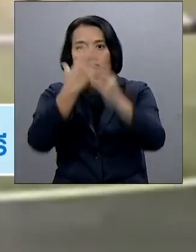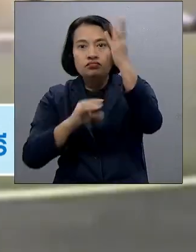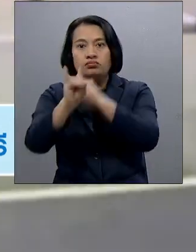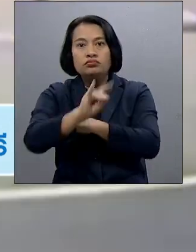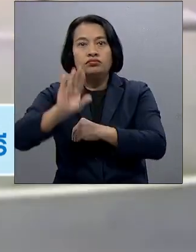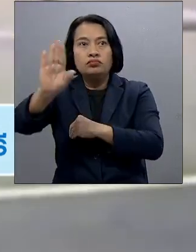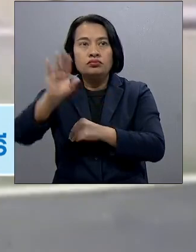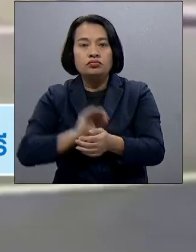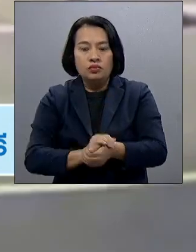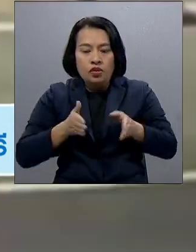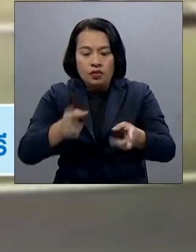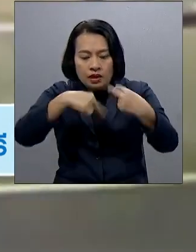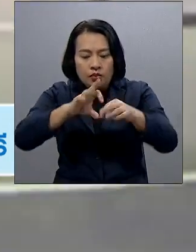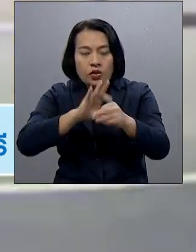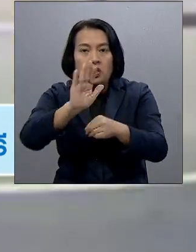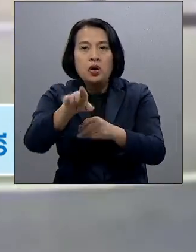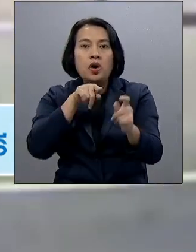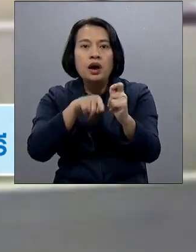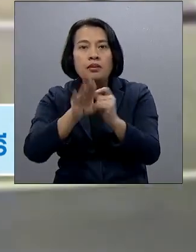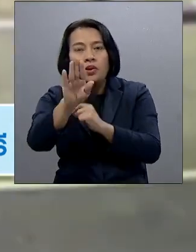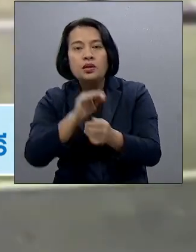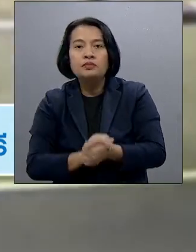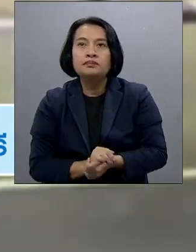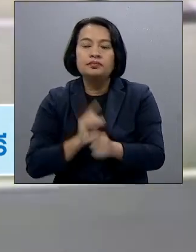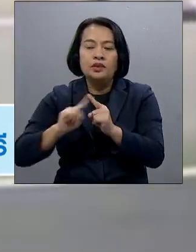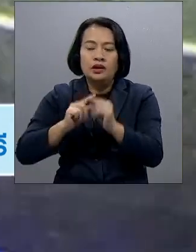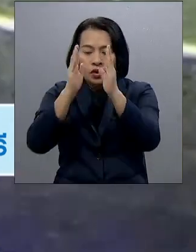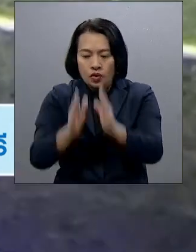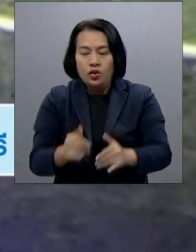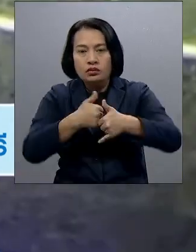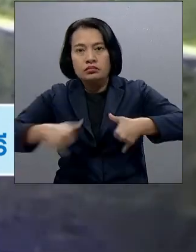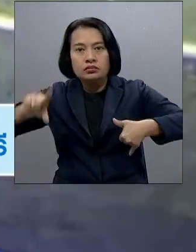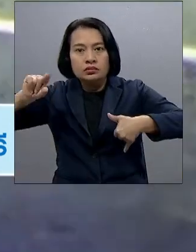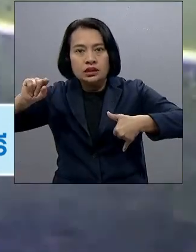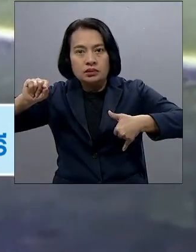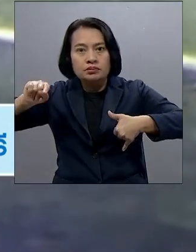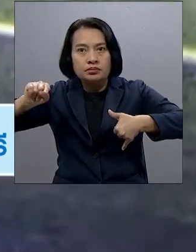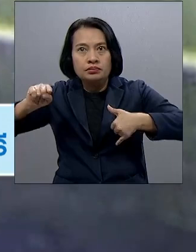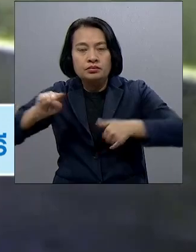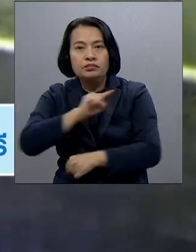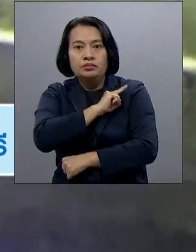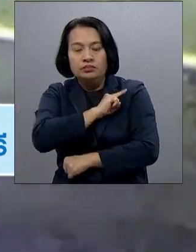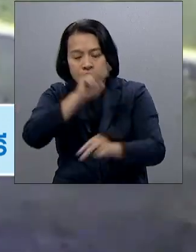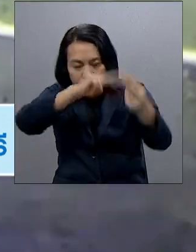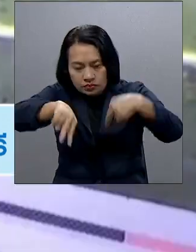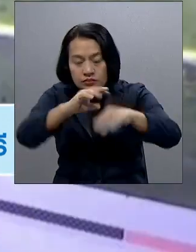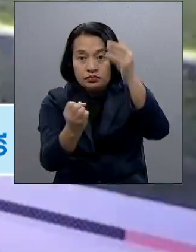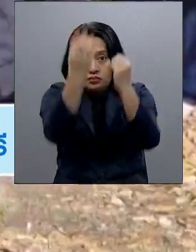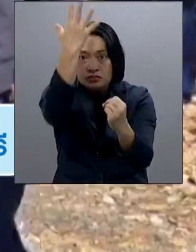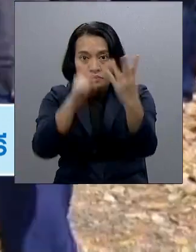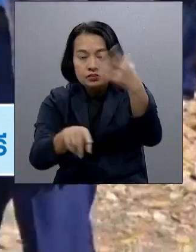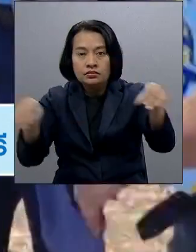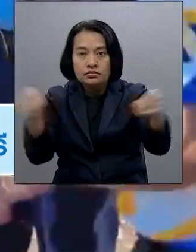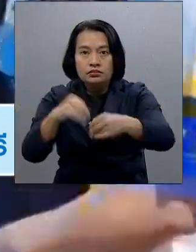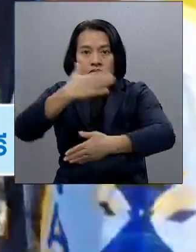ที่ฝ่ายปกครองอำเภอศรีสวัสดิ์นะคะเจ้าหน้าที่เขื่อนศรีนครินทร์กว่า20คนก็ร่วมกันตรวจสอบชายป่าใกล้กับสันเขื่อนนะค